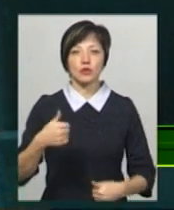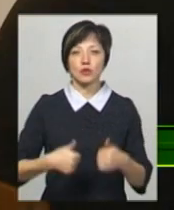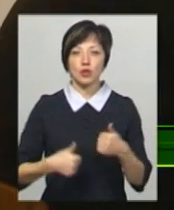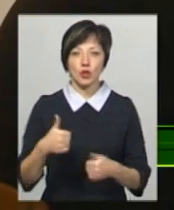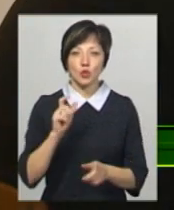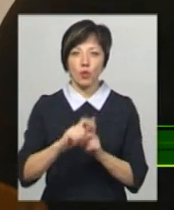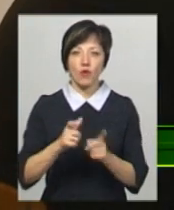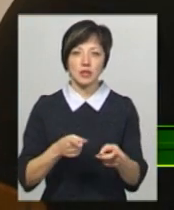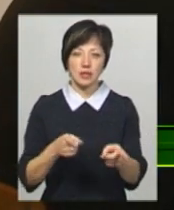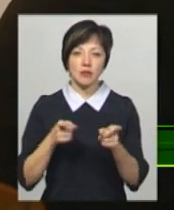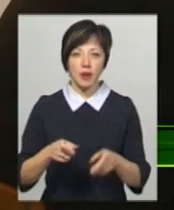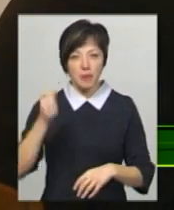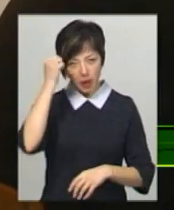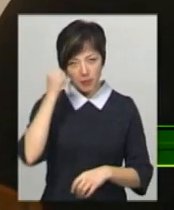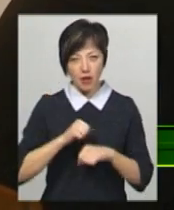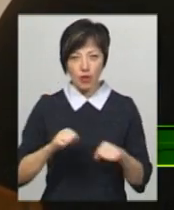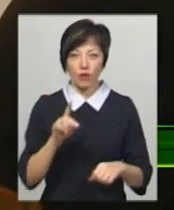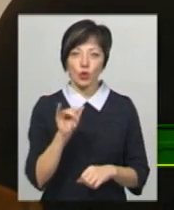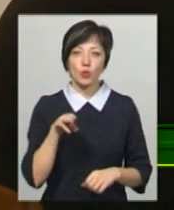з кульової стрільби пам'яті героїв Крут.